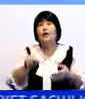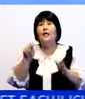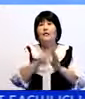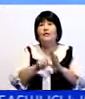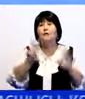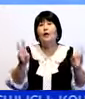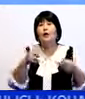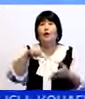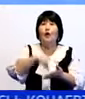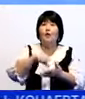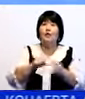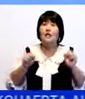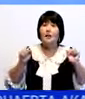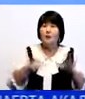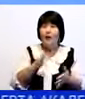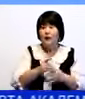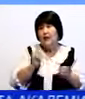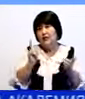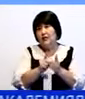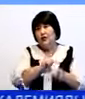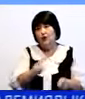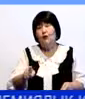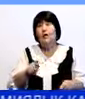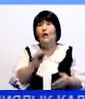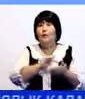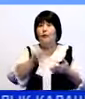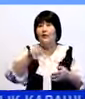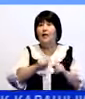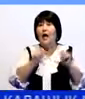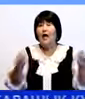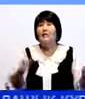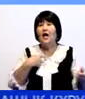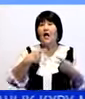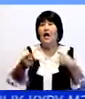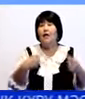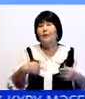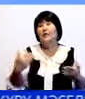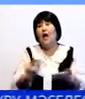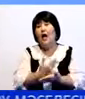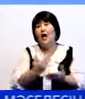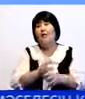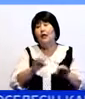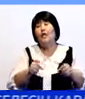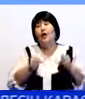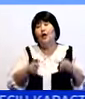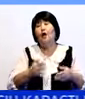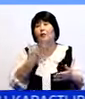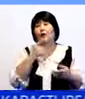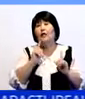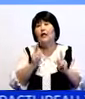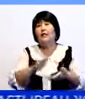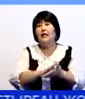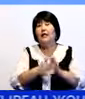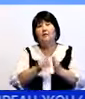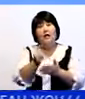сарапшылар клубының мүшелері бас қосты. Кездесу барысында бақ өкілдері ашық әңгіме форматында ақпараттық қауіпсіздік, ұлтаралық келісімді сақтау